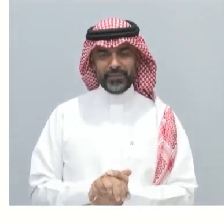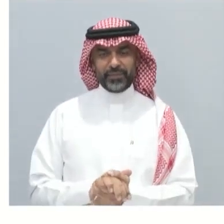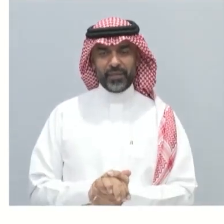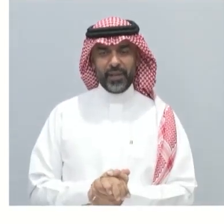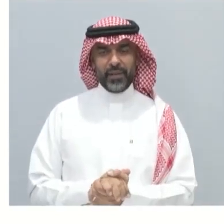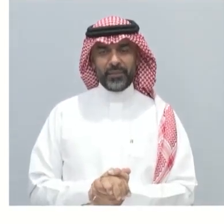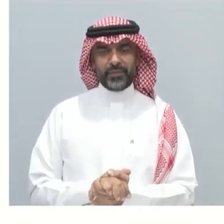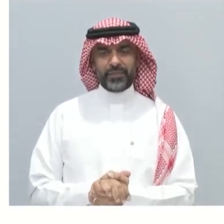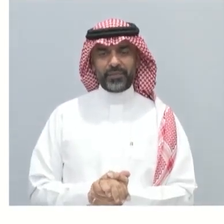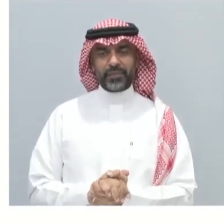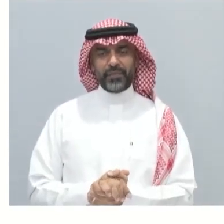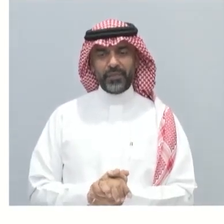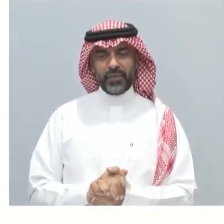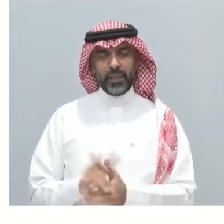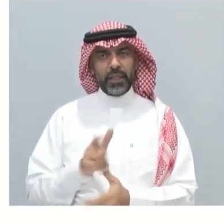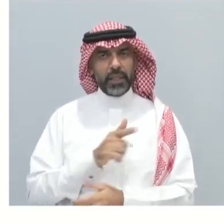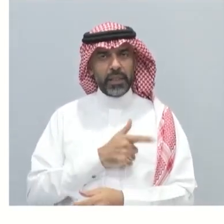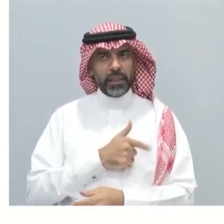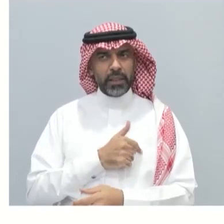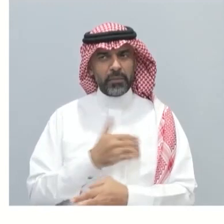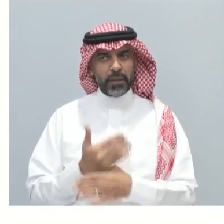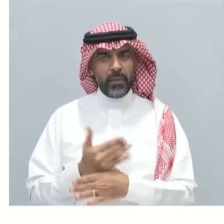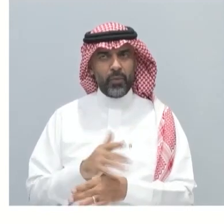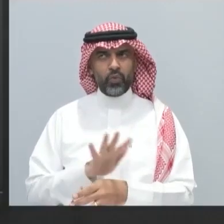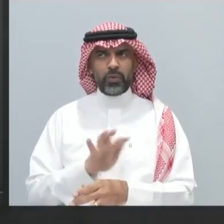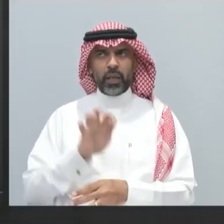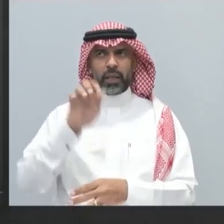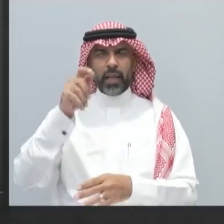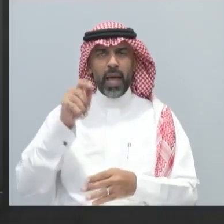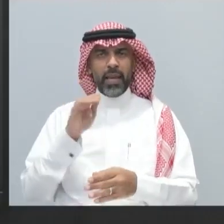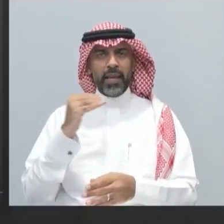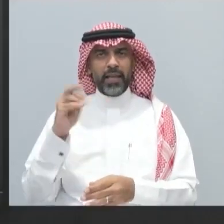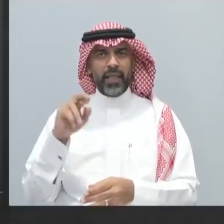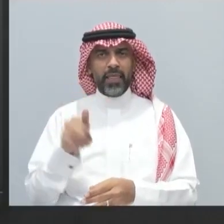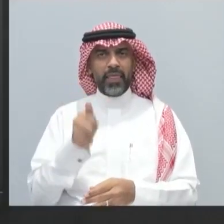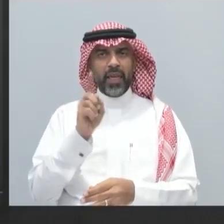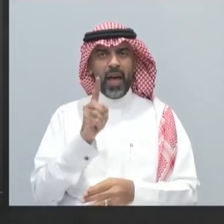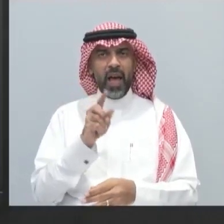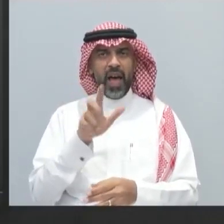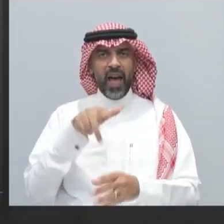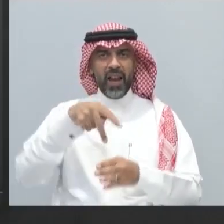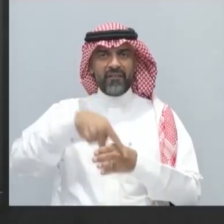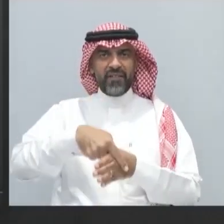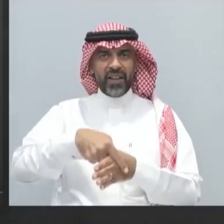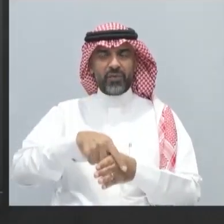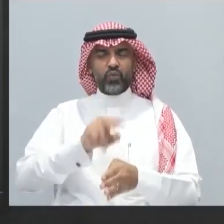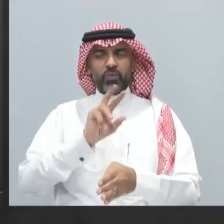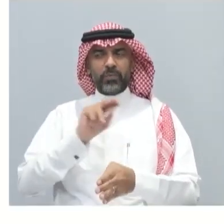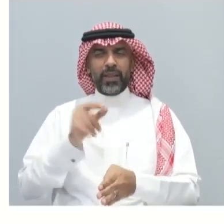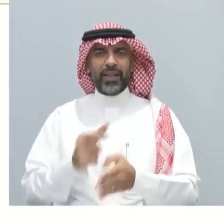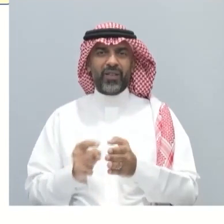ذكرنا قبل قليل سمي بهذا الاسم لان شكله يشبه حذاء او حذوه